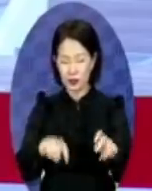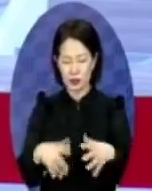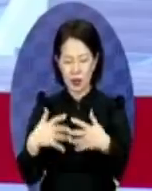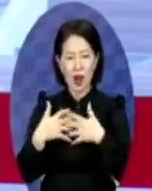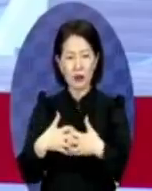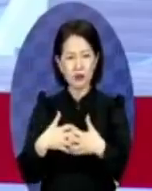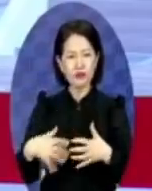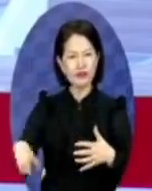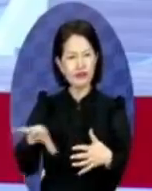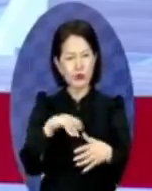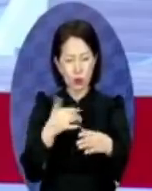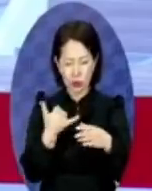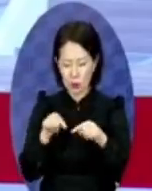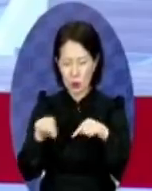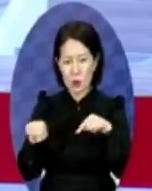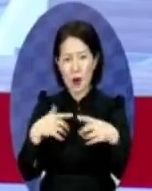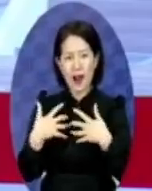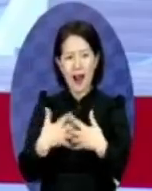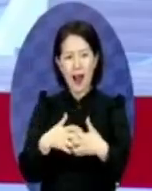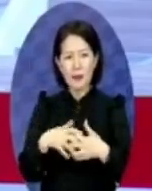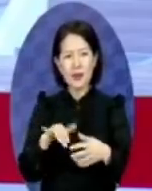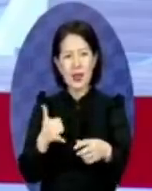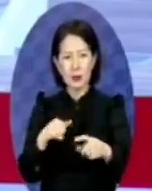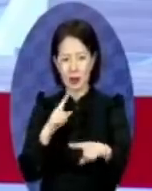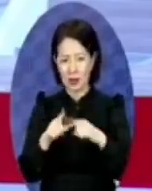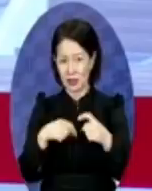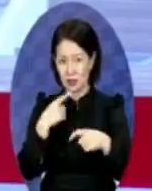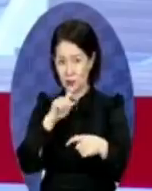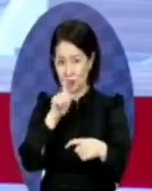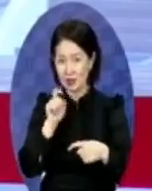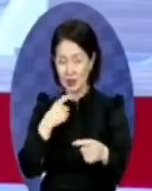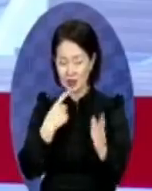байгаа асуудлын талаар хөндөж байна. За нийслэлийн ногоон бүсэд өнөөдөр